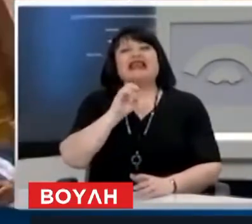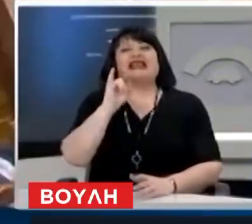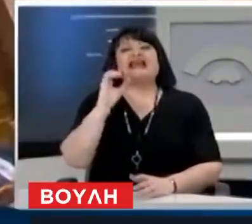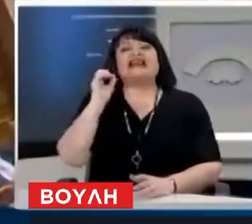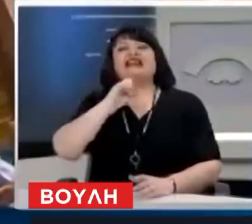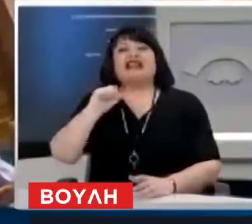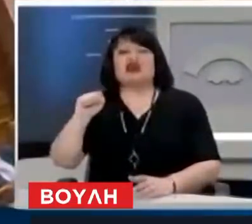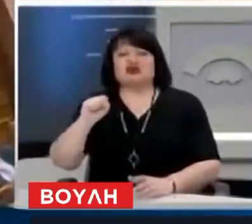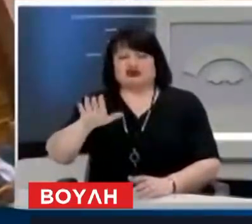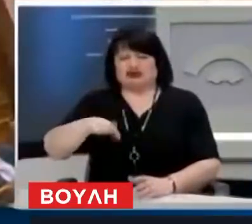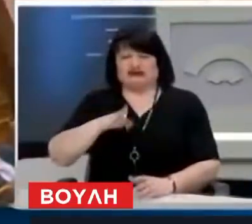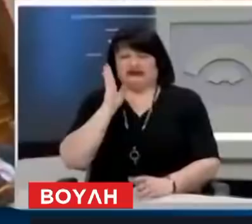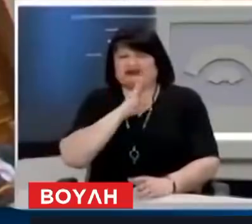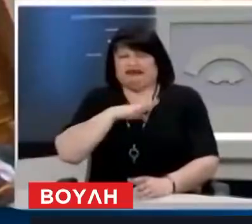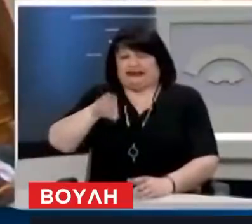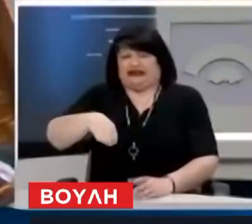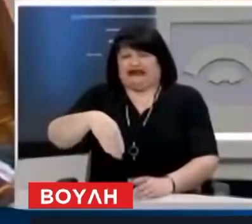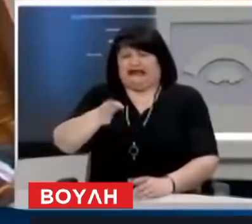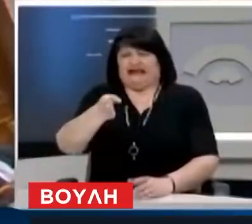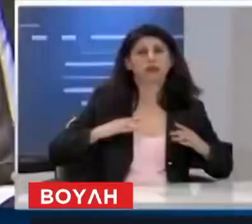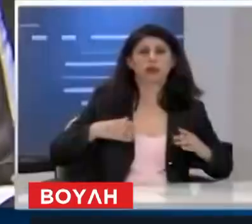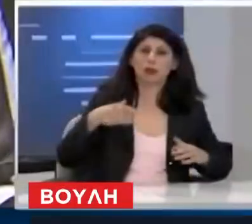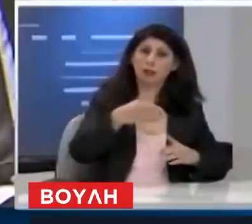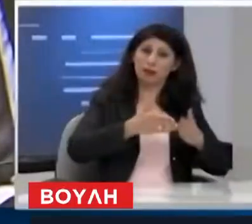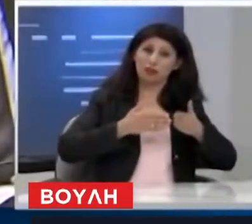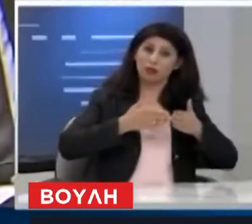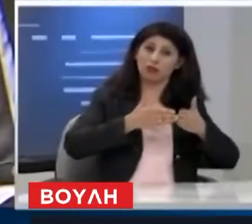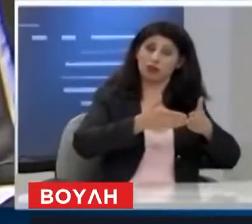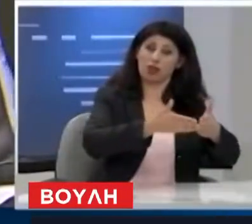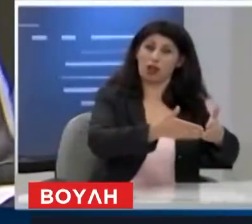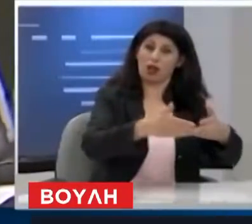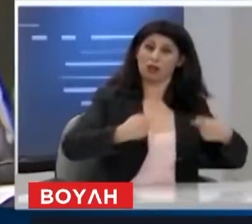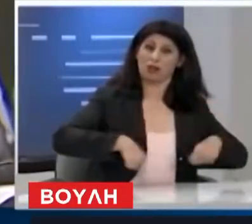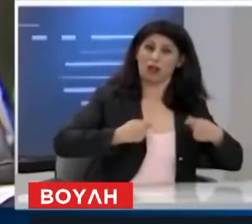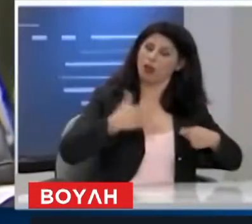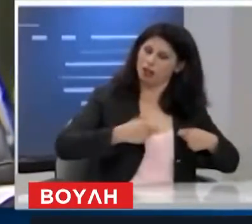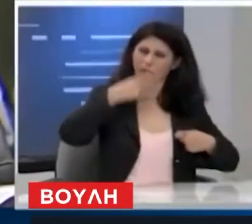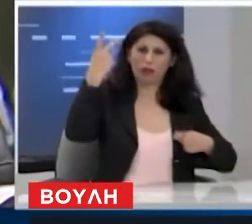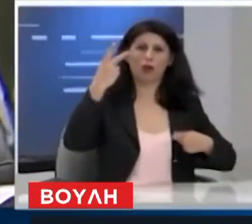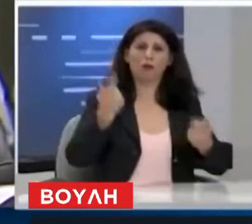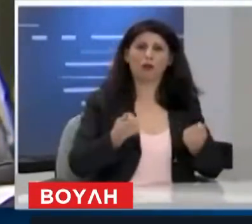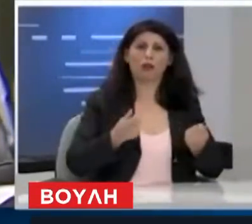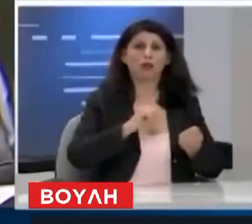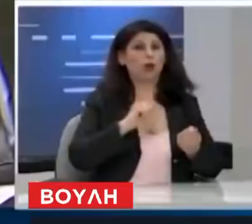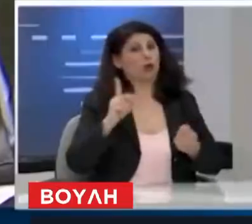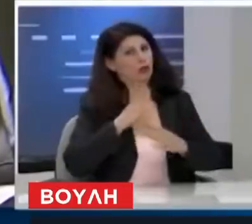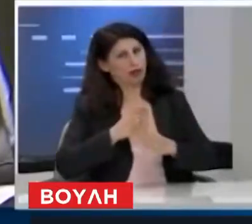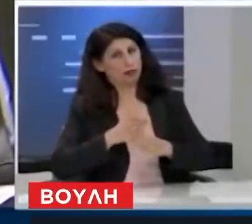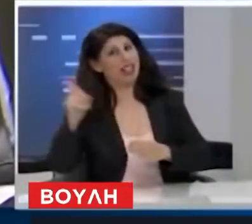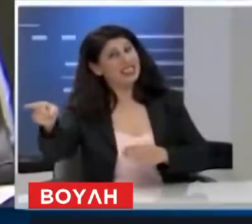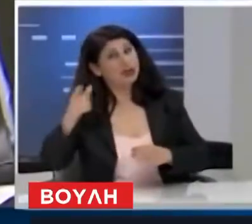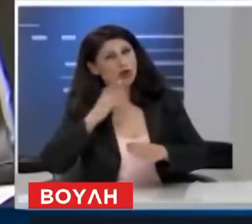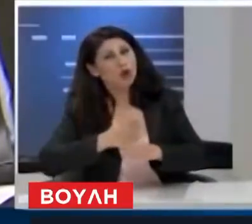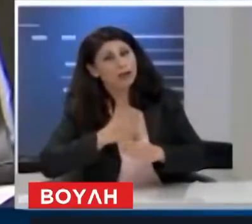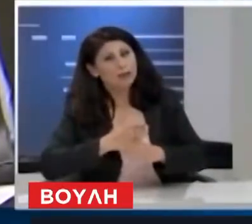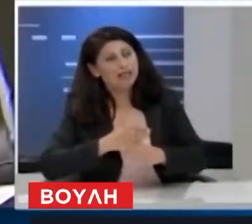Αυτό το κατάντημα δεν το περίμενα ποτέ. Όσοι είχατε κάθε δικαίωμα να το κάνετε, δεν είχατε δικαίωμα να το κρύψετε. Και το κρύψατε, κύριε Τσίπρα.